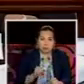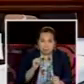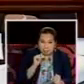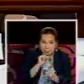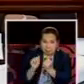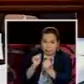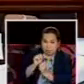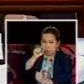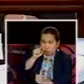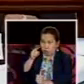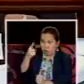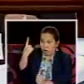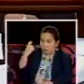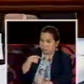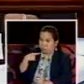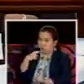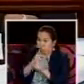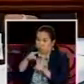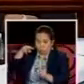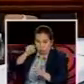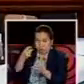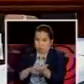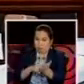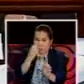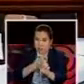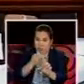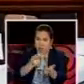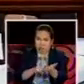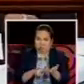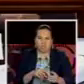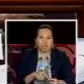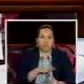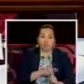act of signing, hindi ko ho makikita dahil nakapaligid ho